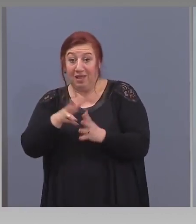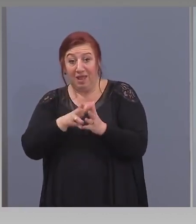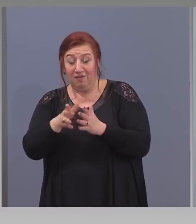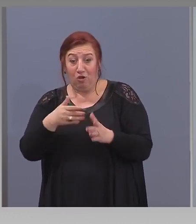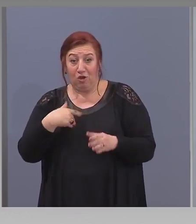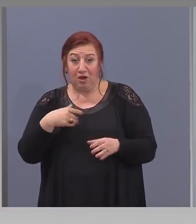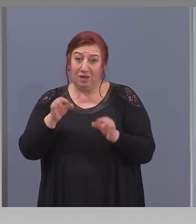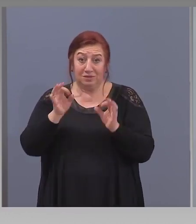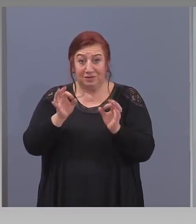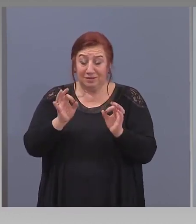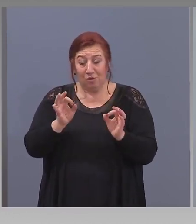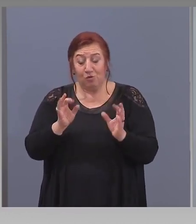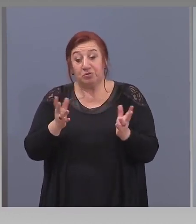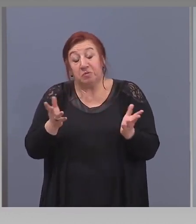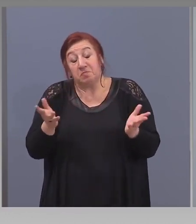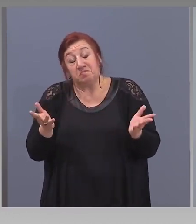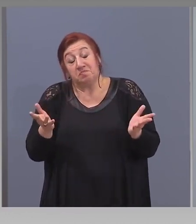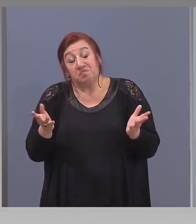са много по-малко.